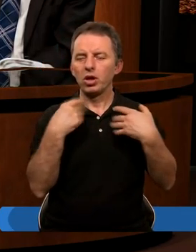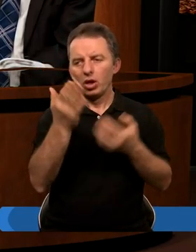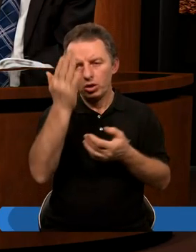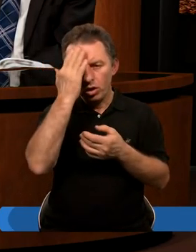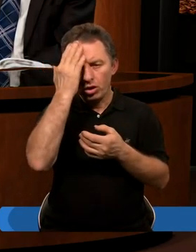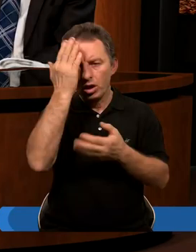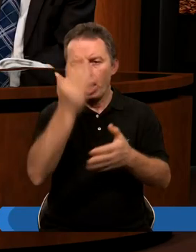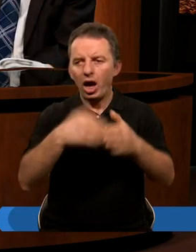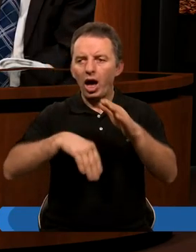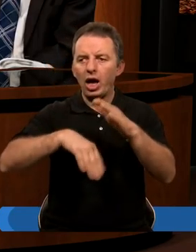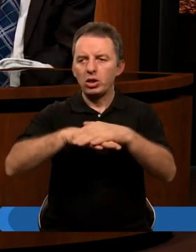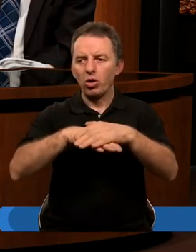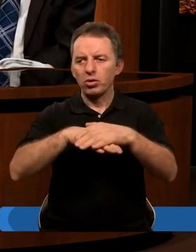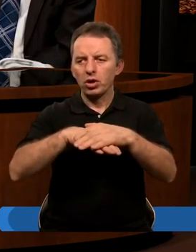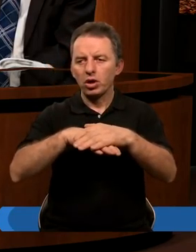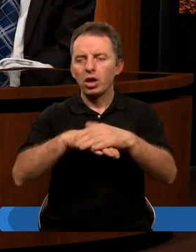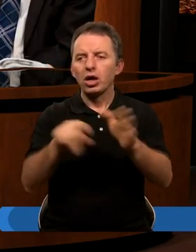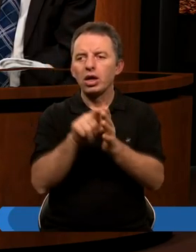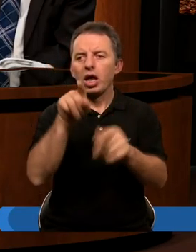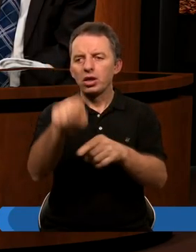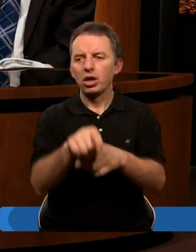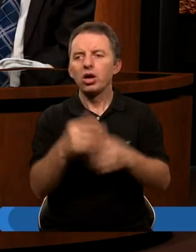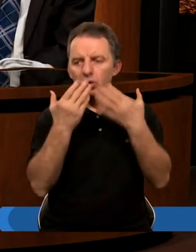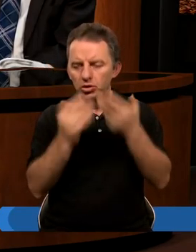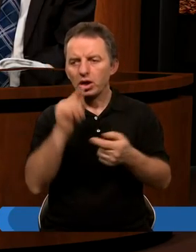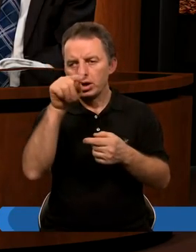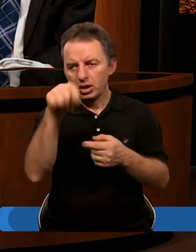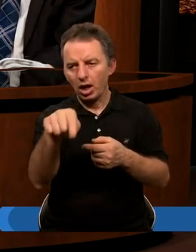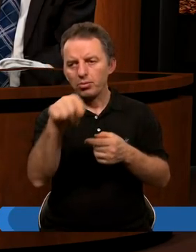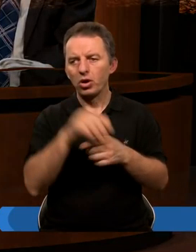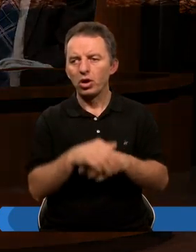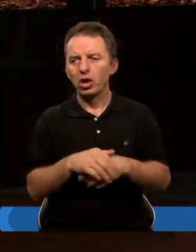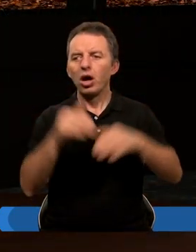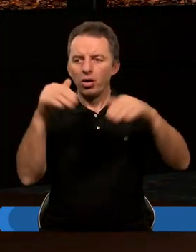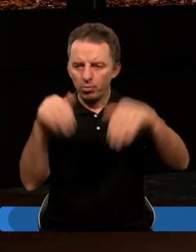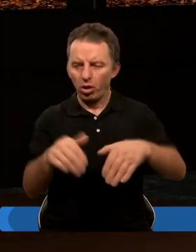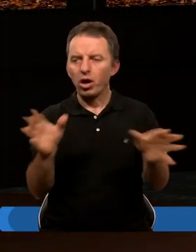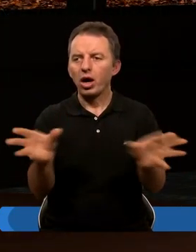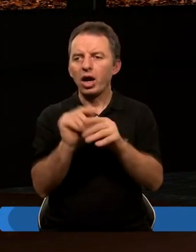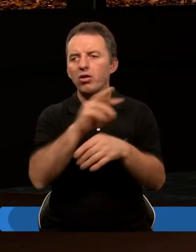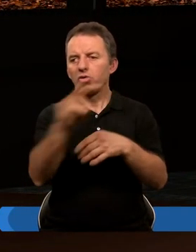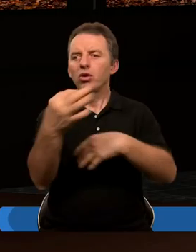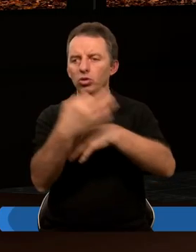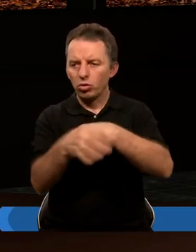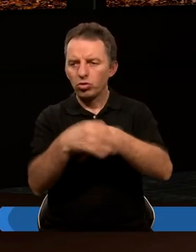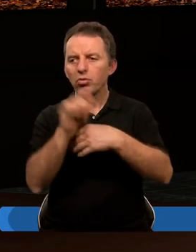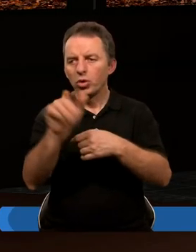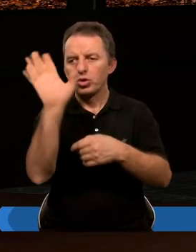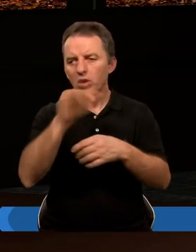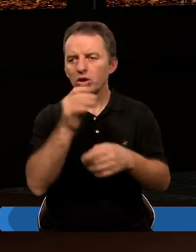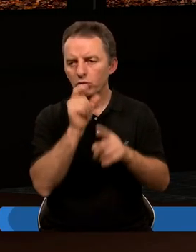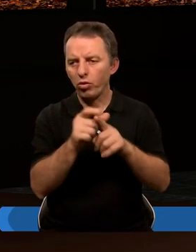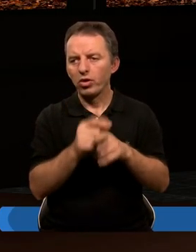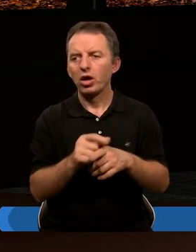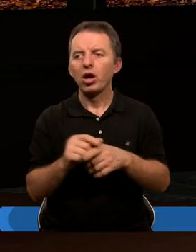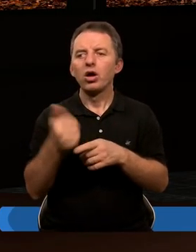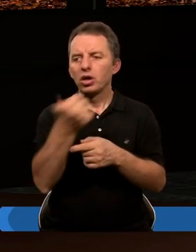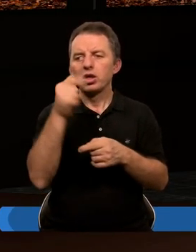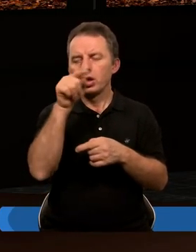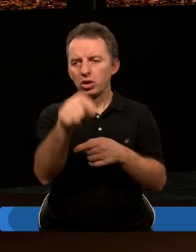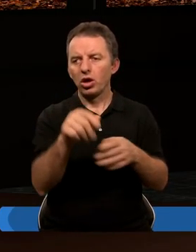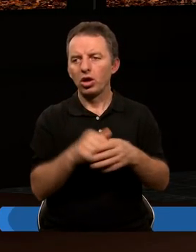doznałem adopcji i dlatego dzięki temu mogę razem z wami studiować Słowo Boże. Gdyby